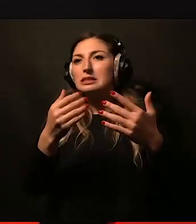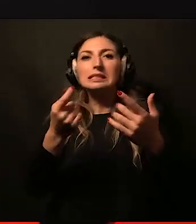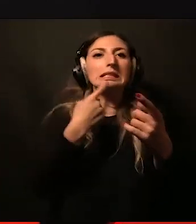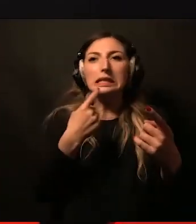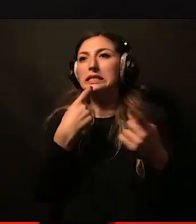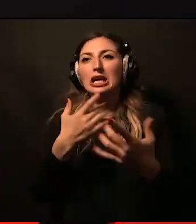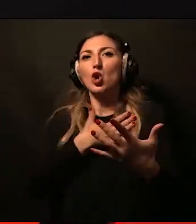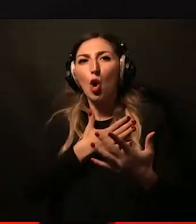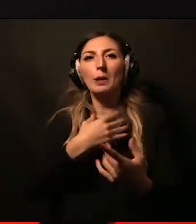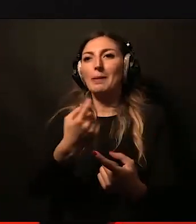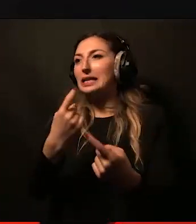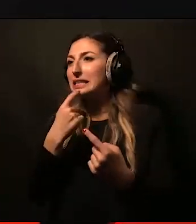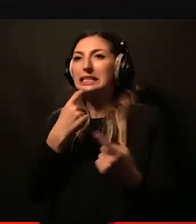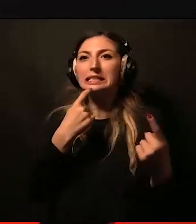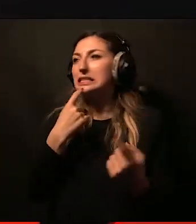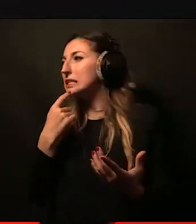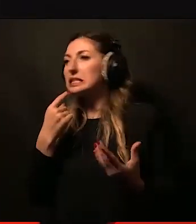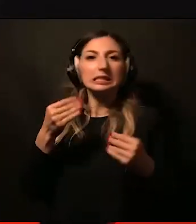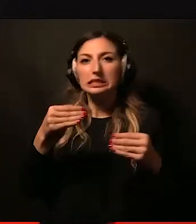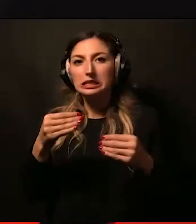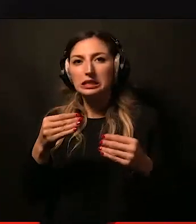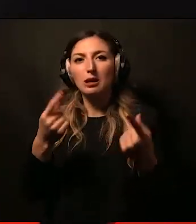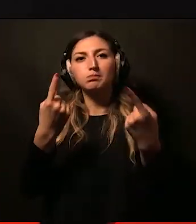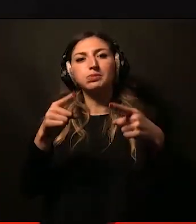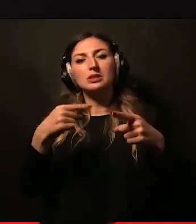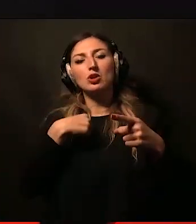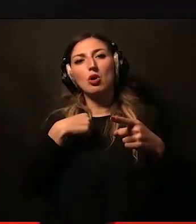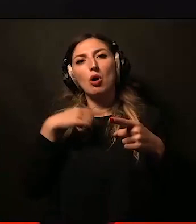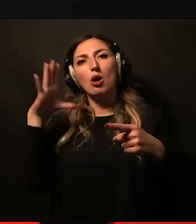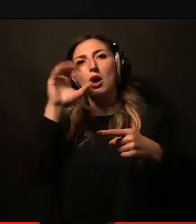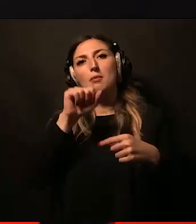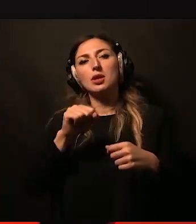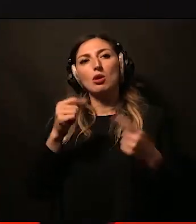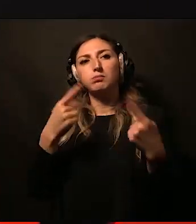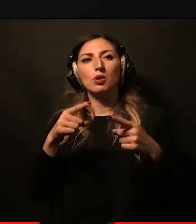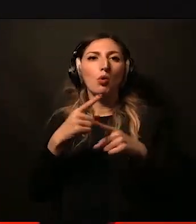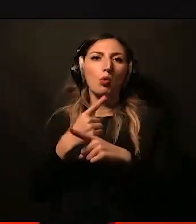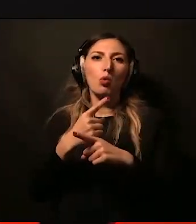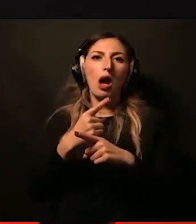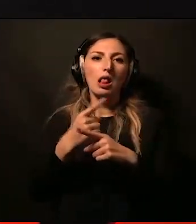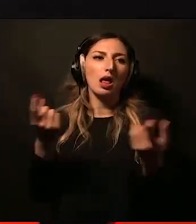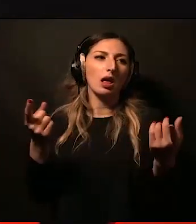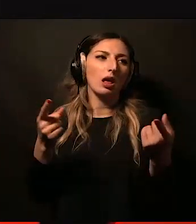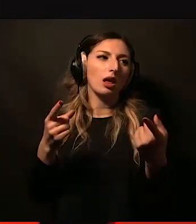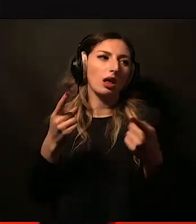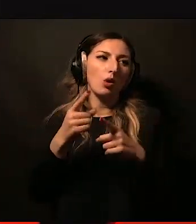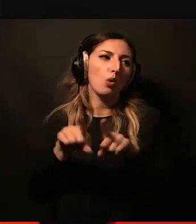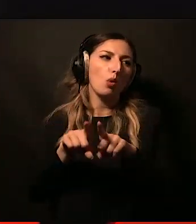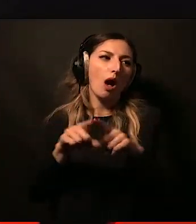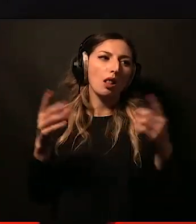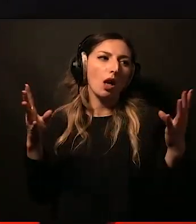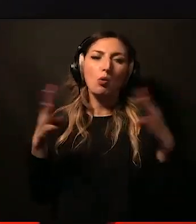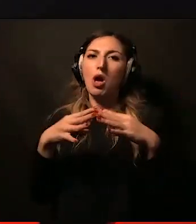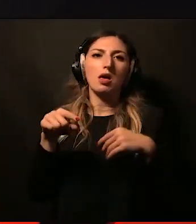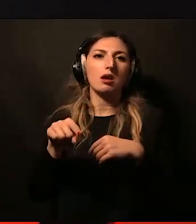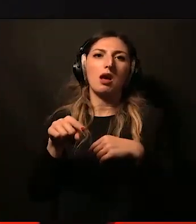nome mi rendevo conto che era una guerra senza vincitori un conflitto che a un certo punto io